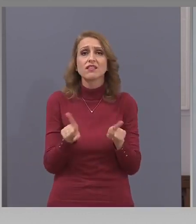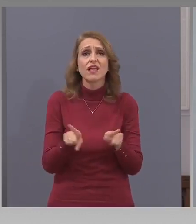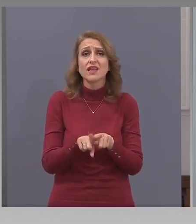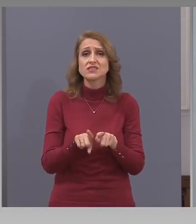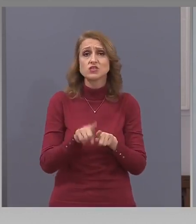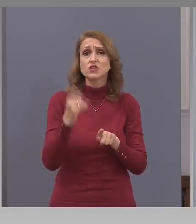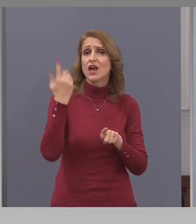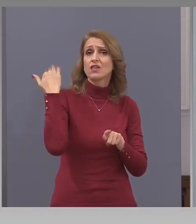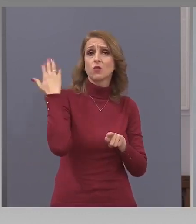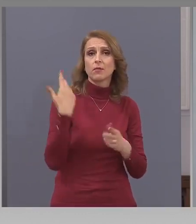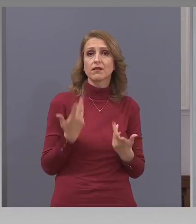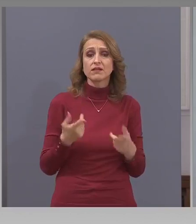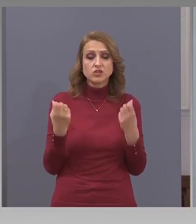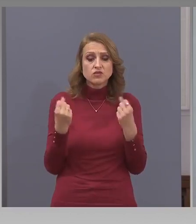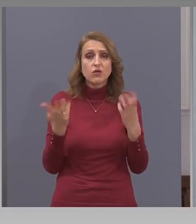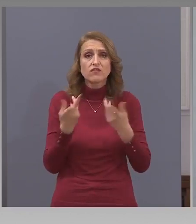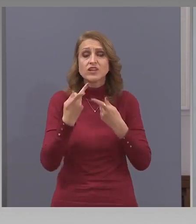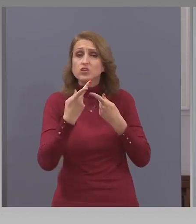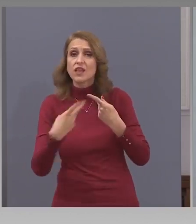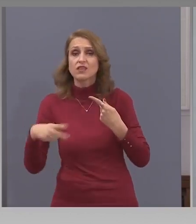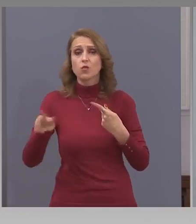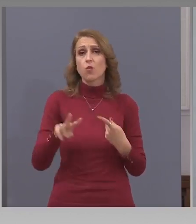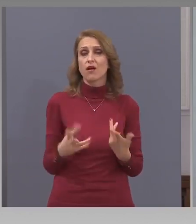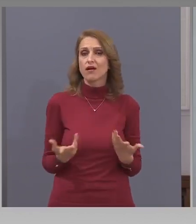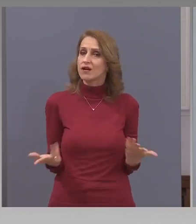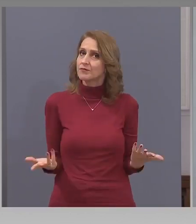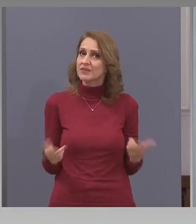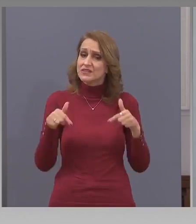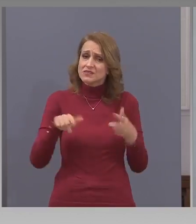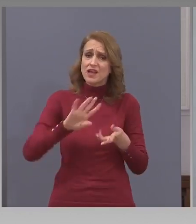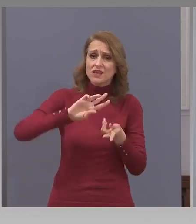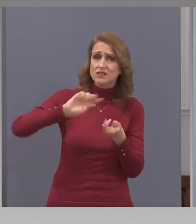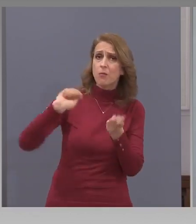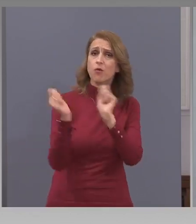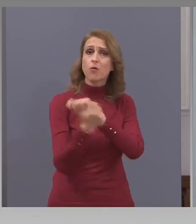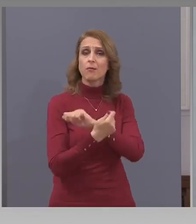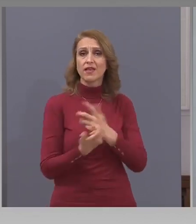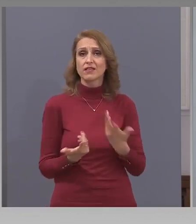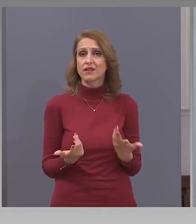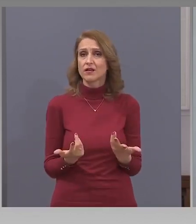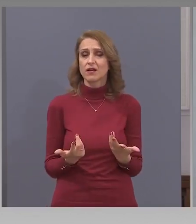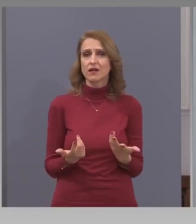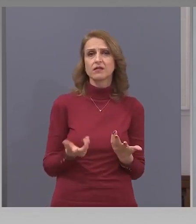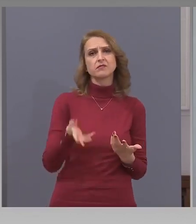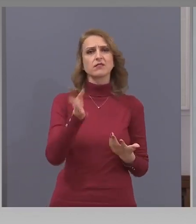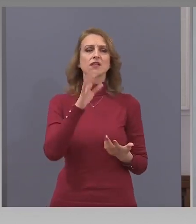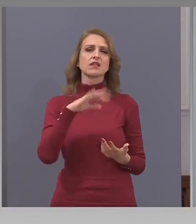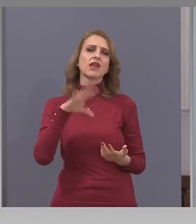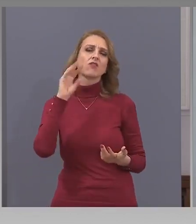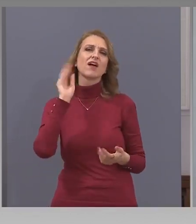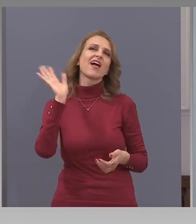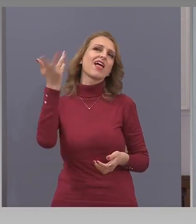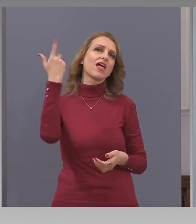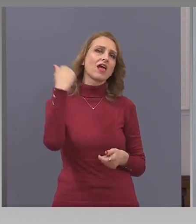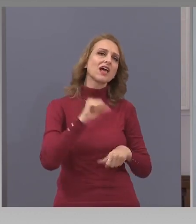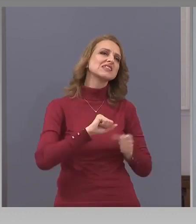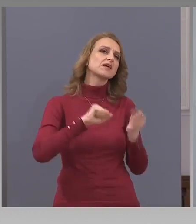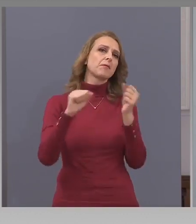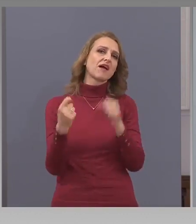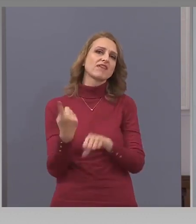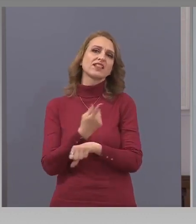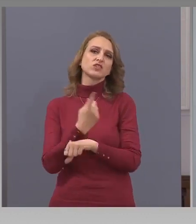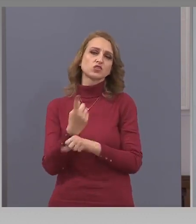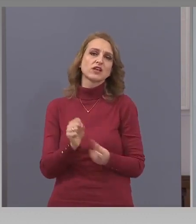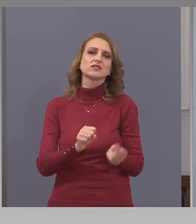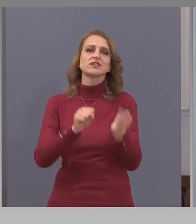същия. Сега се претрансформира. И някой седи отгоре и вика, да, да, ама се забавиха с един час, ама с два часа